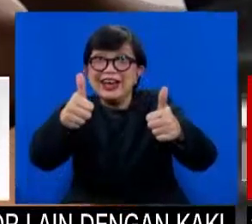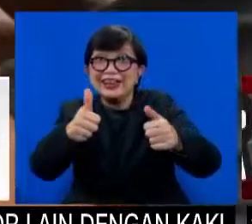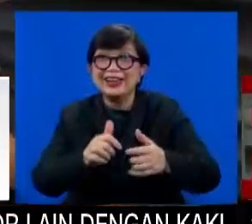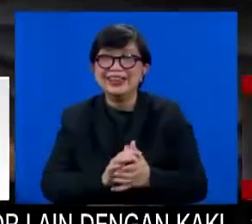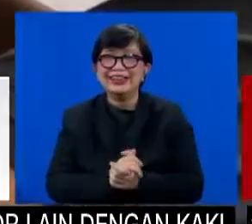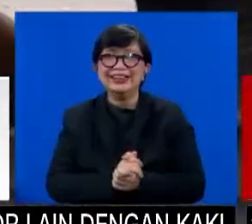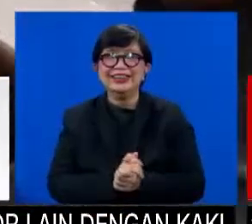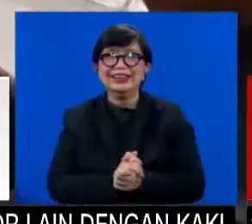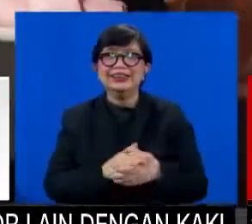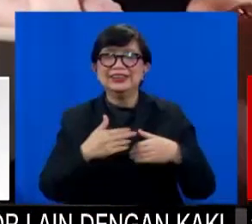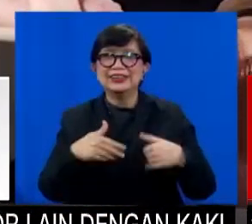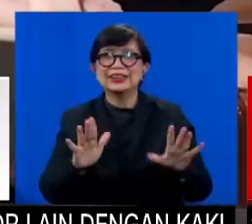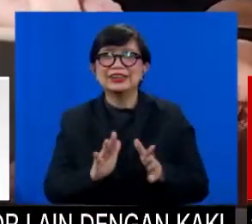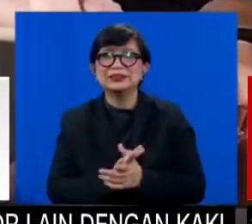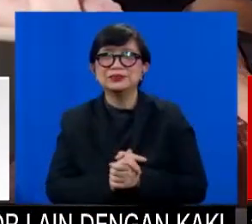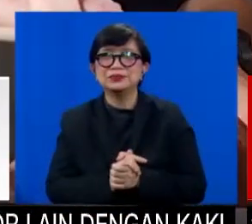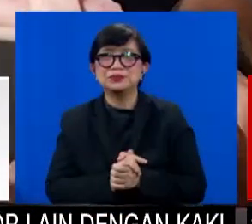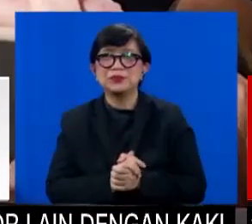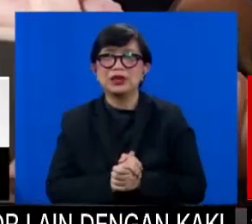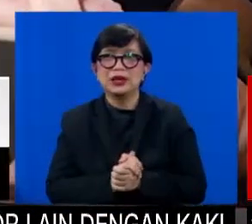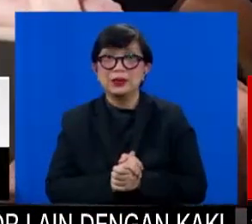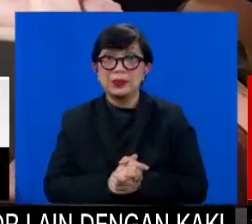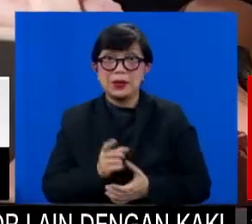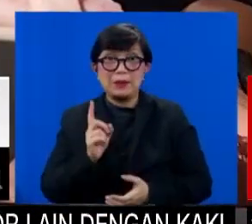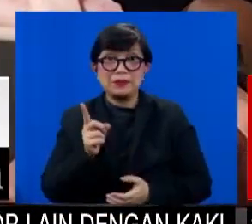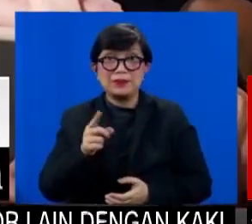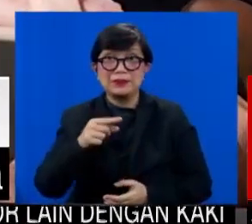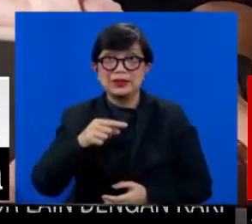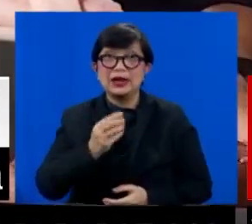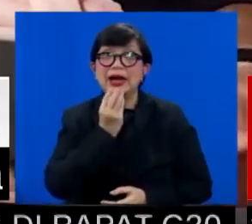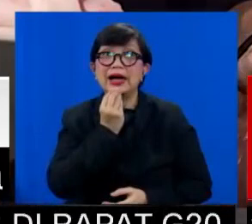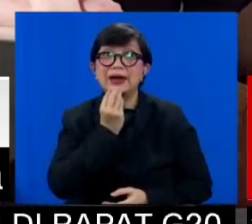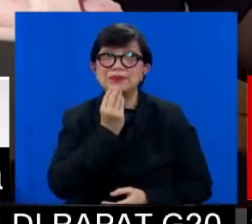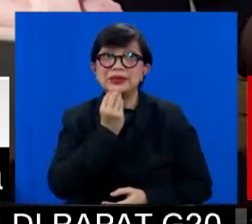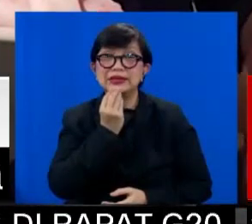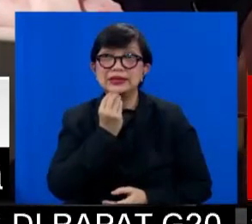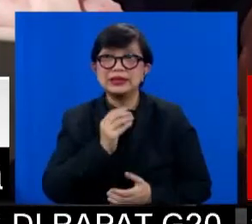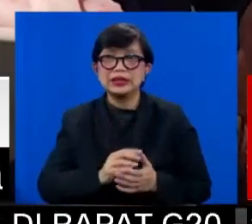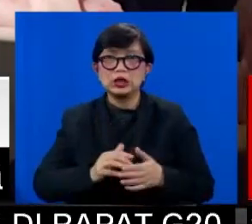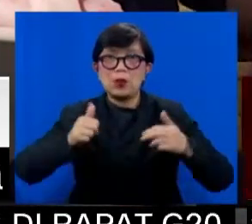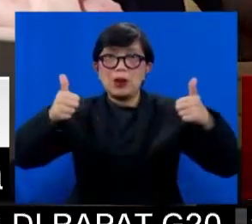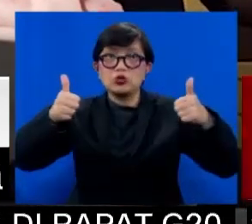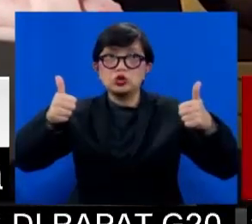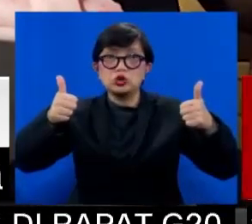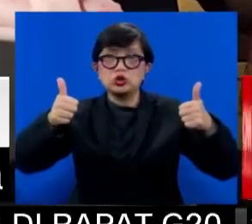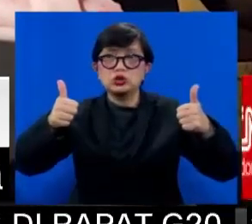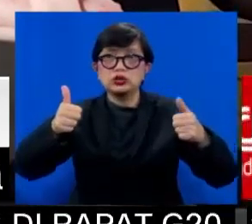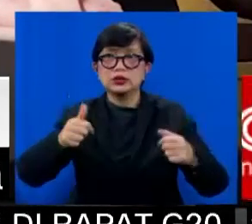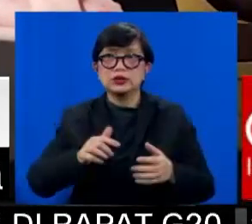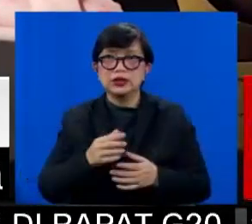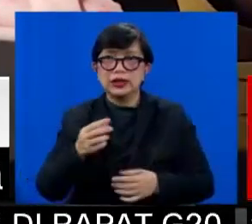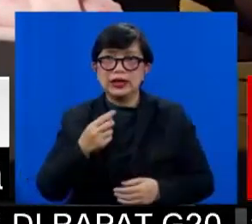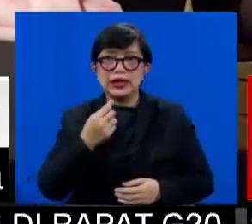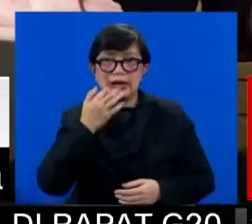Dan saya dikasih sama Pak D-nya nih, kalau salah satu ciri daging kambing yang masih segar, ini yang kayak gini nih